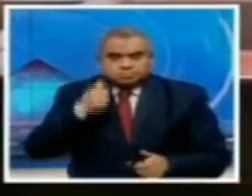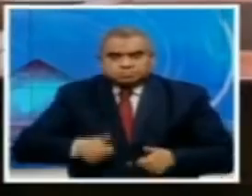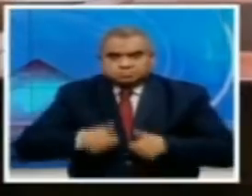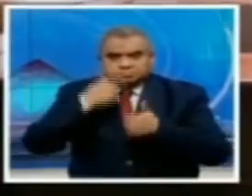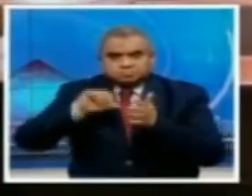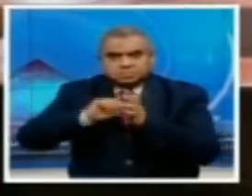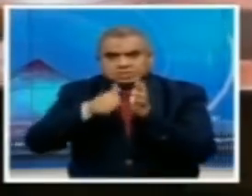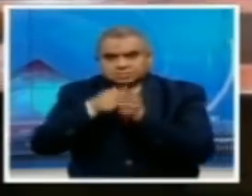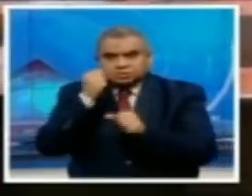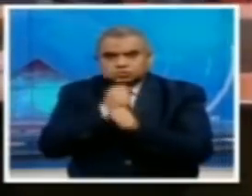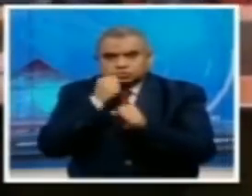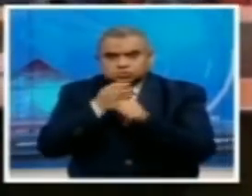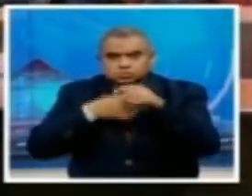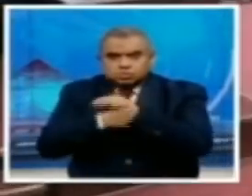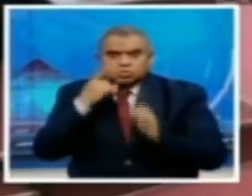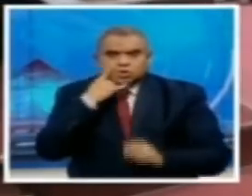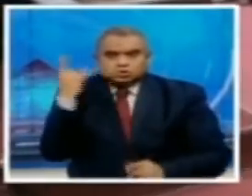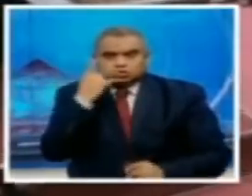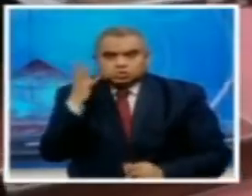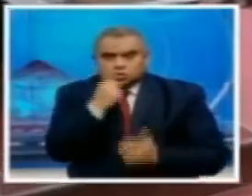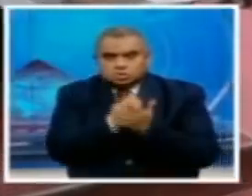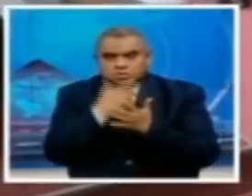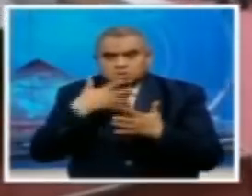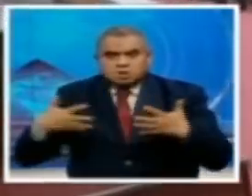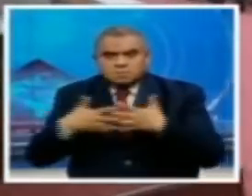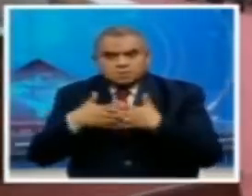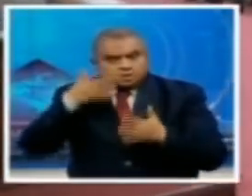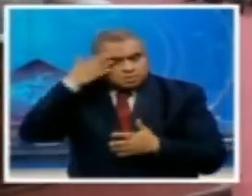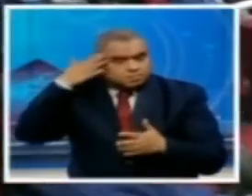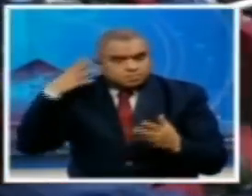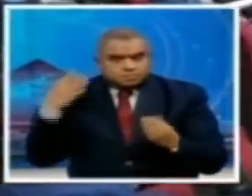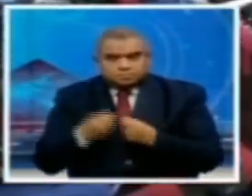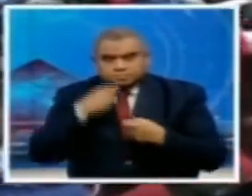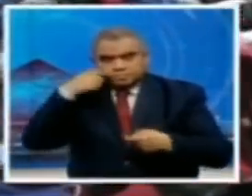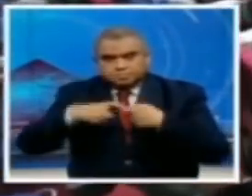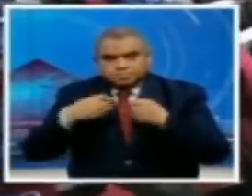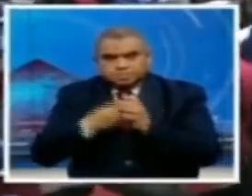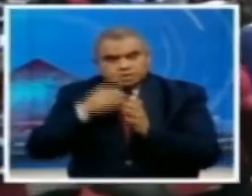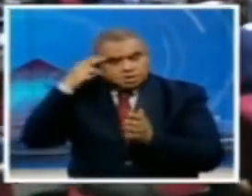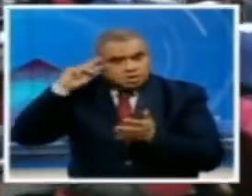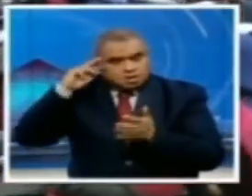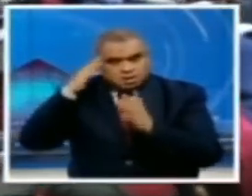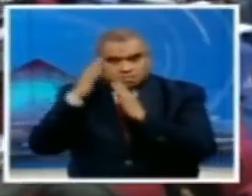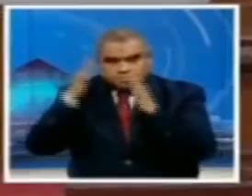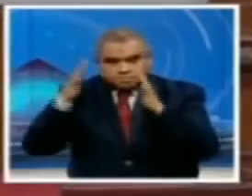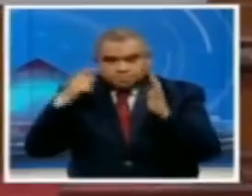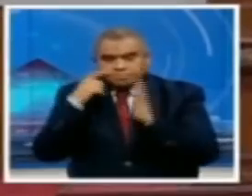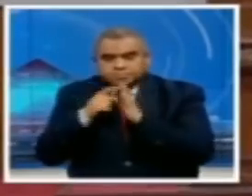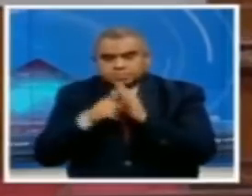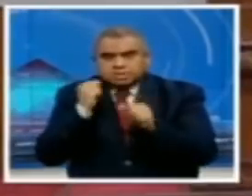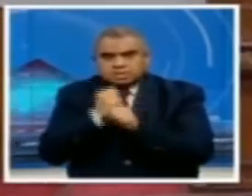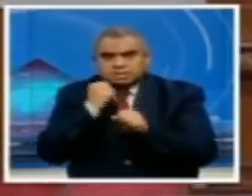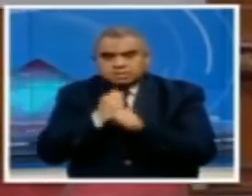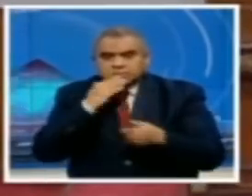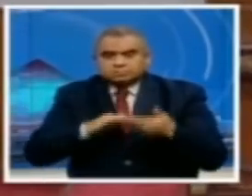المستجدات في مجالات العمل الأمني بمشاركة نخبة متميزة من الأساتذة والخبراء، إضافة إلى التطبيق العملي